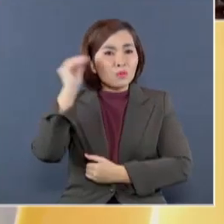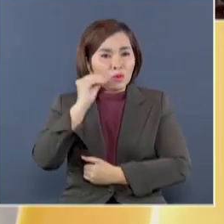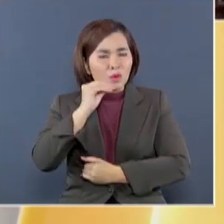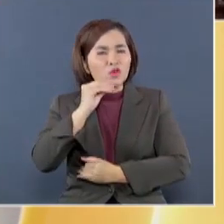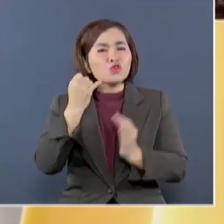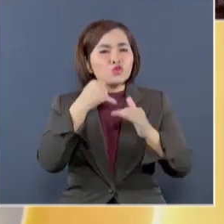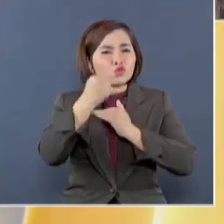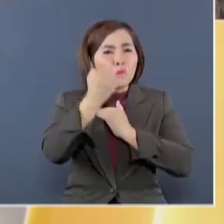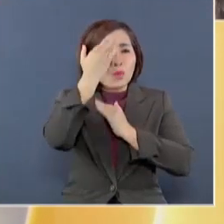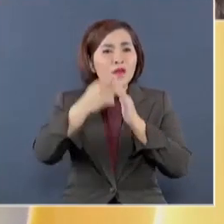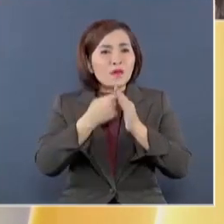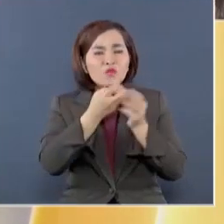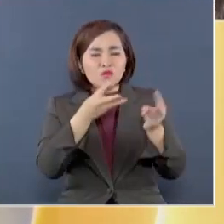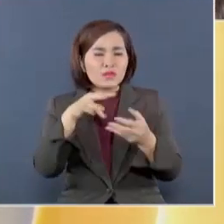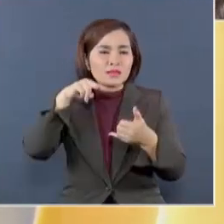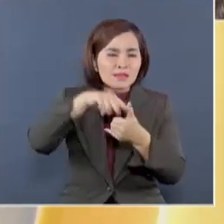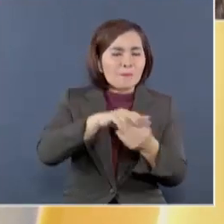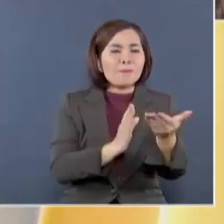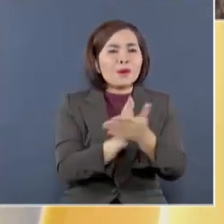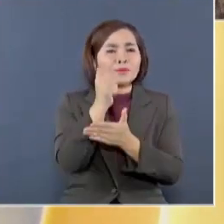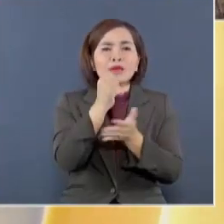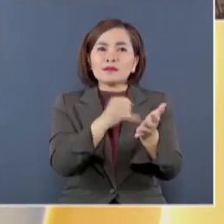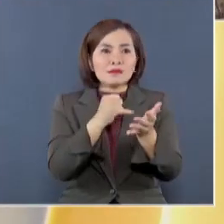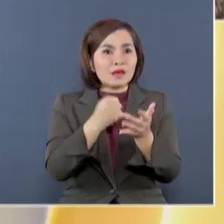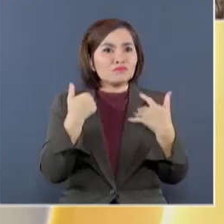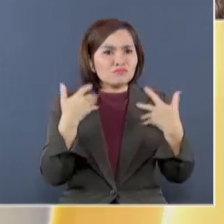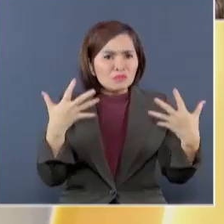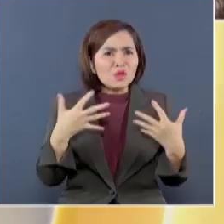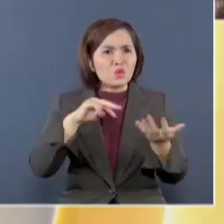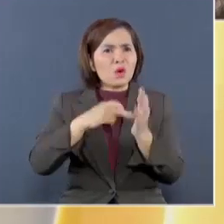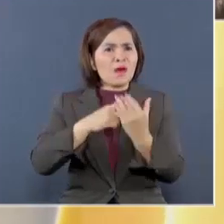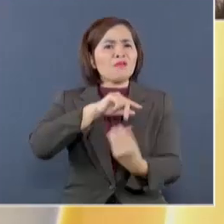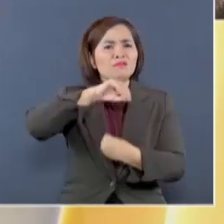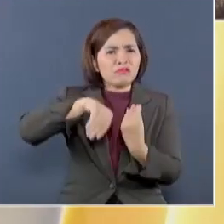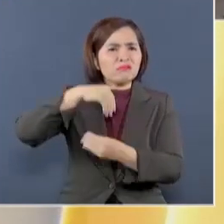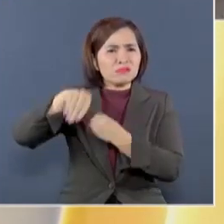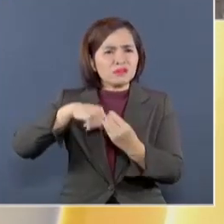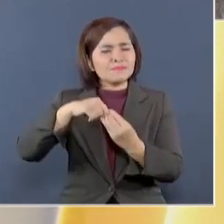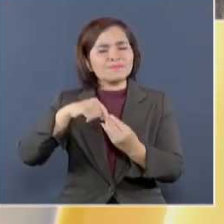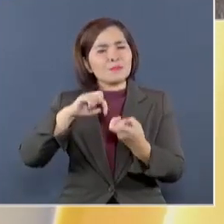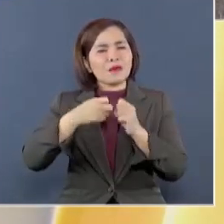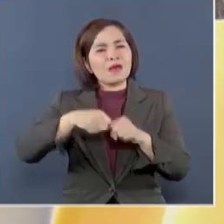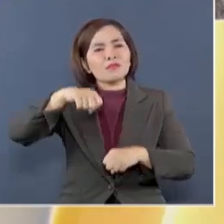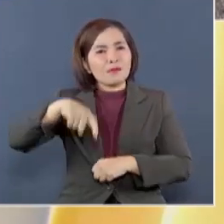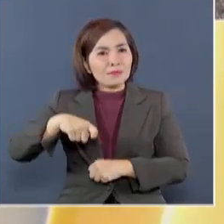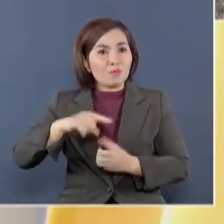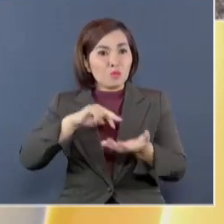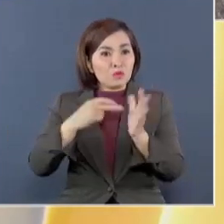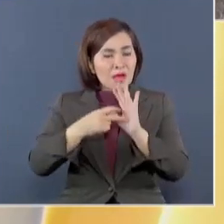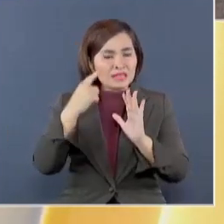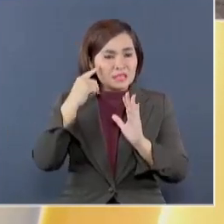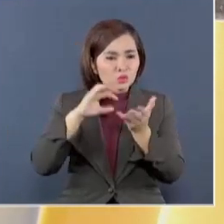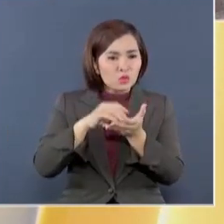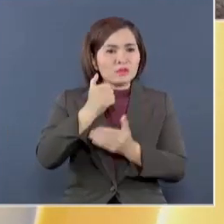ลงที่ว่าเจ้าหน้าที่เอาไม้งามไปจับสุดท้ายก็รวบตัวได้ส่งไปบำบัดเสร็จกลับมารักษา มันไม่ใช่ทุกครั้งที่สุด